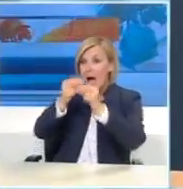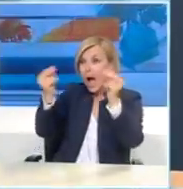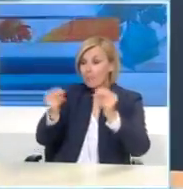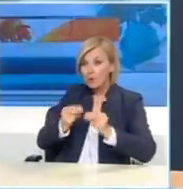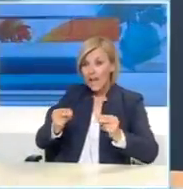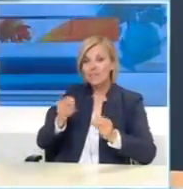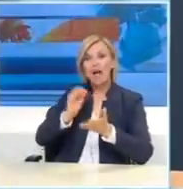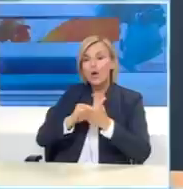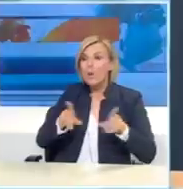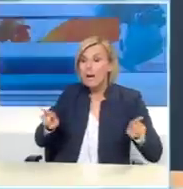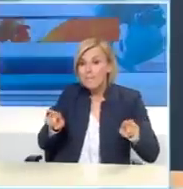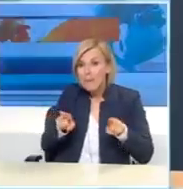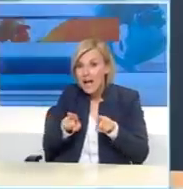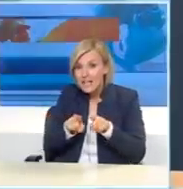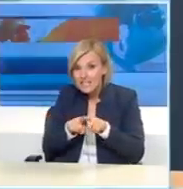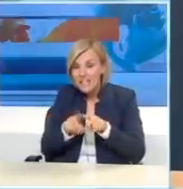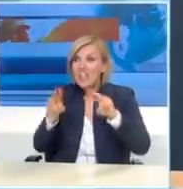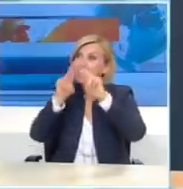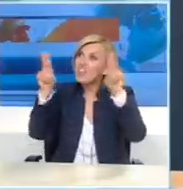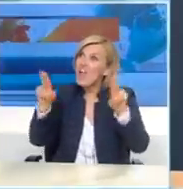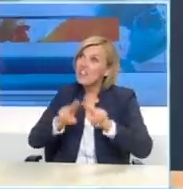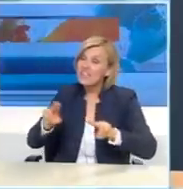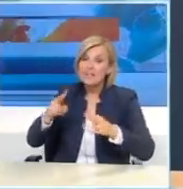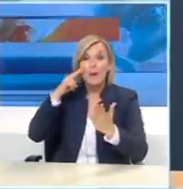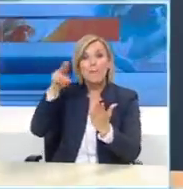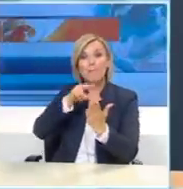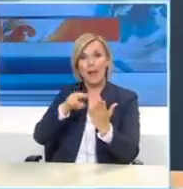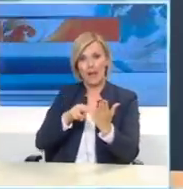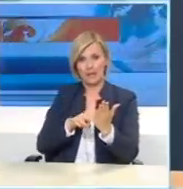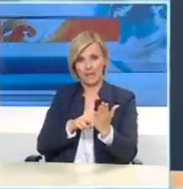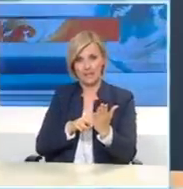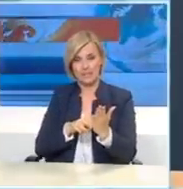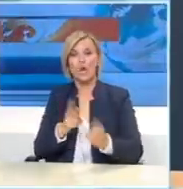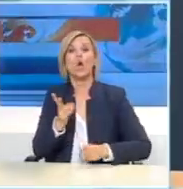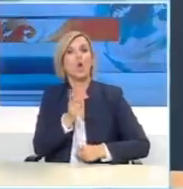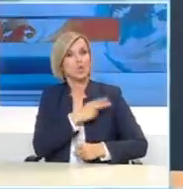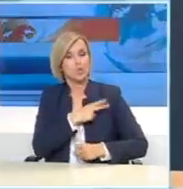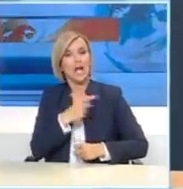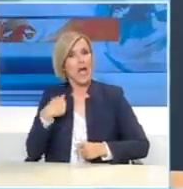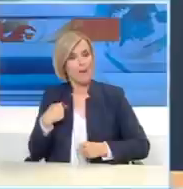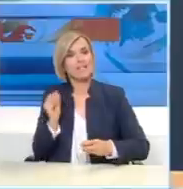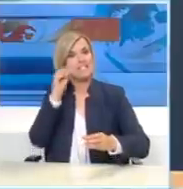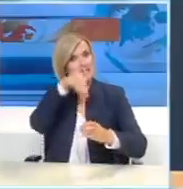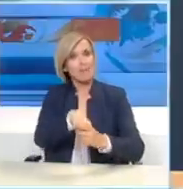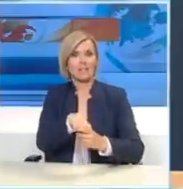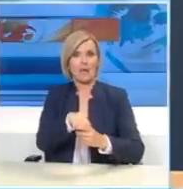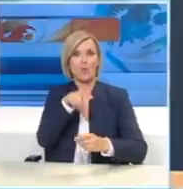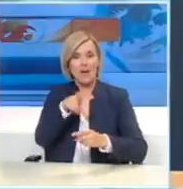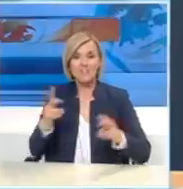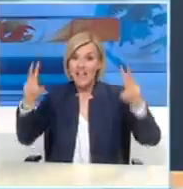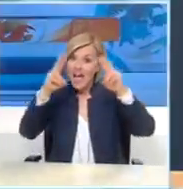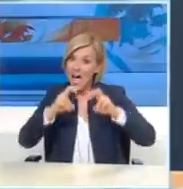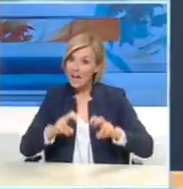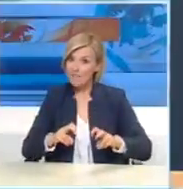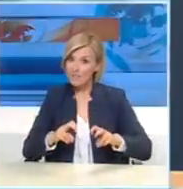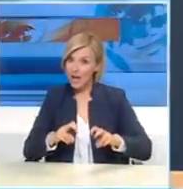μελέτες. Μία από τις μελέτες αυτές είναι η Solidarity, όπως λέει πολύ σωστά η δημοσιογράφος, στην οποία έχουμε δηλώσει συμμετοχή, είμαστε μέσα σε αυτές τις 100 χώρες. Και